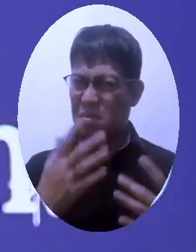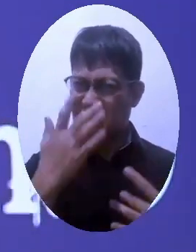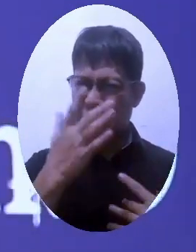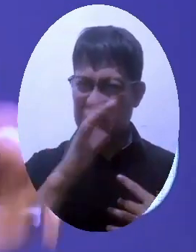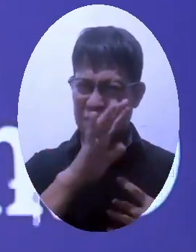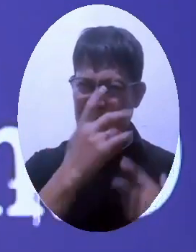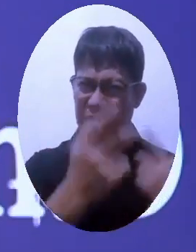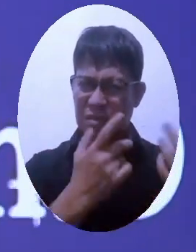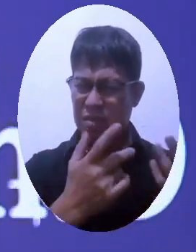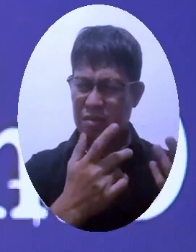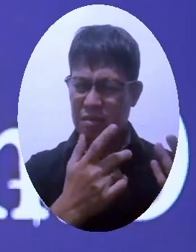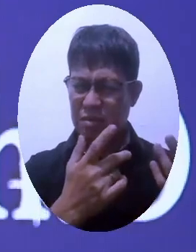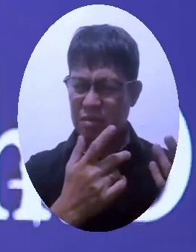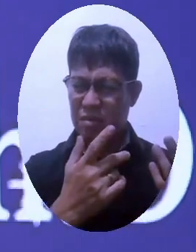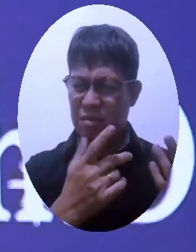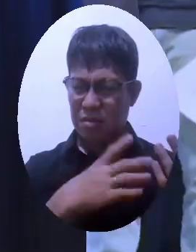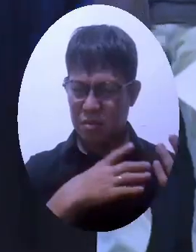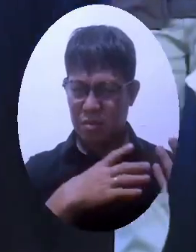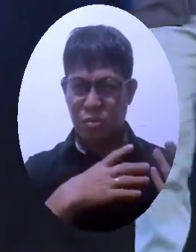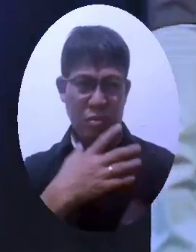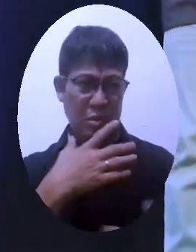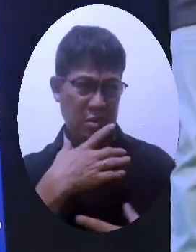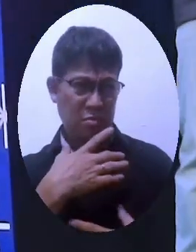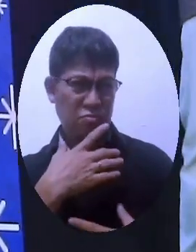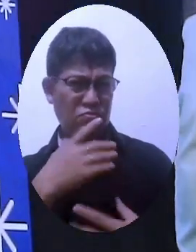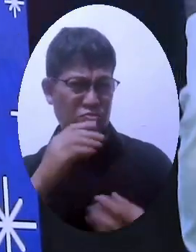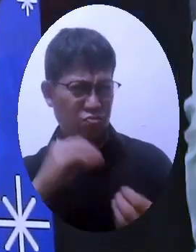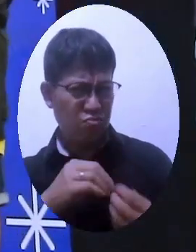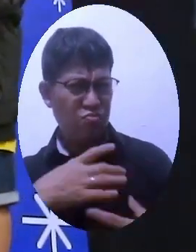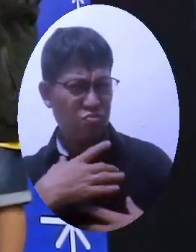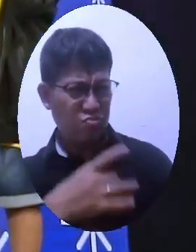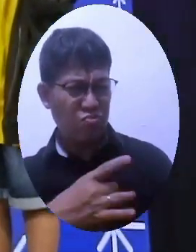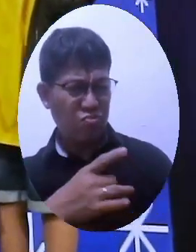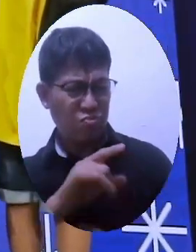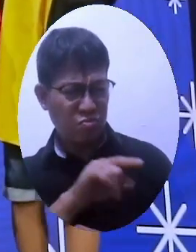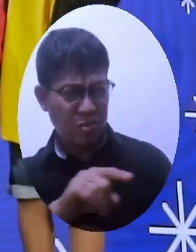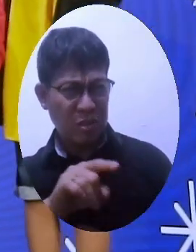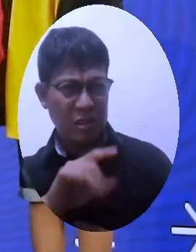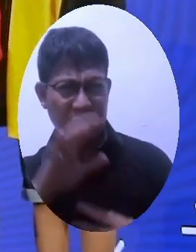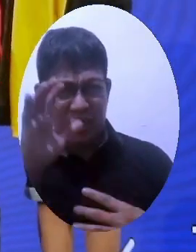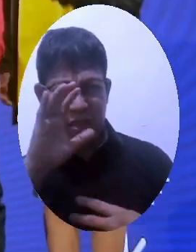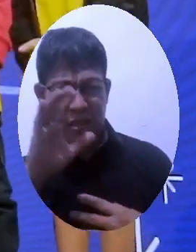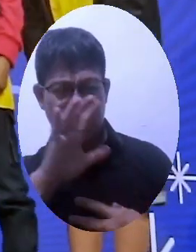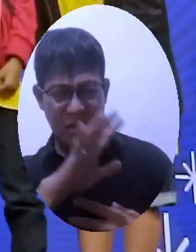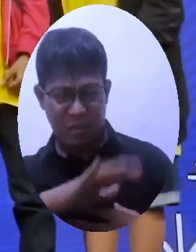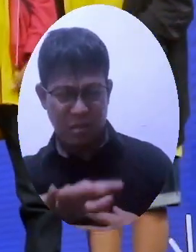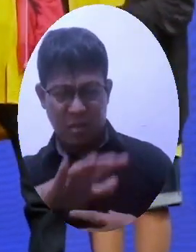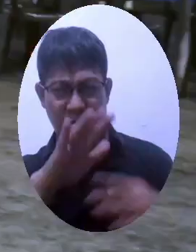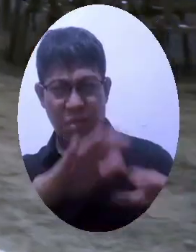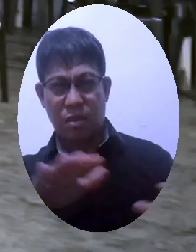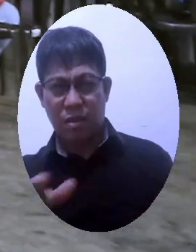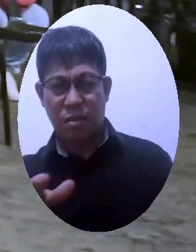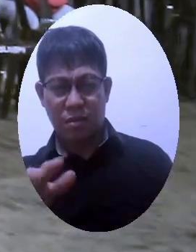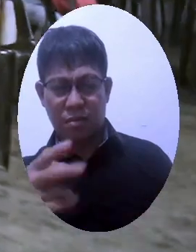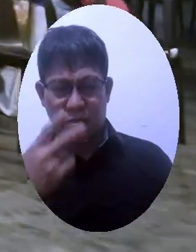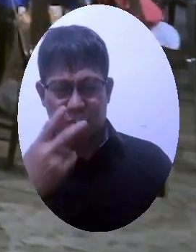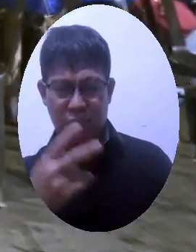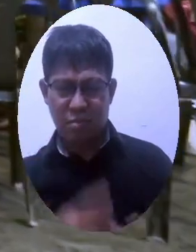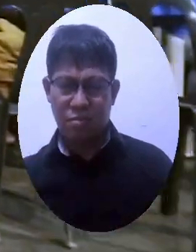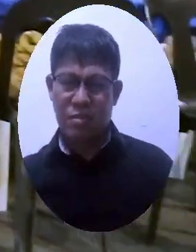Maraming mga sakit, maraming mga ano, pero naging interesado kami sa cancer among